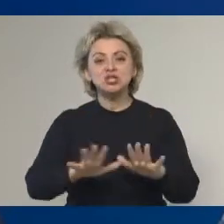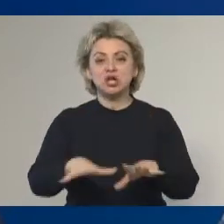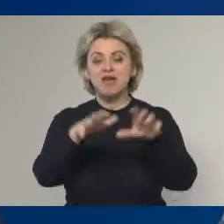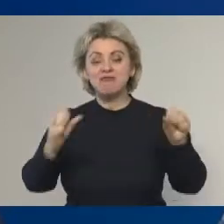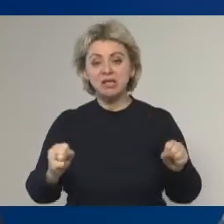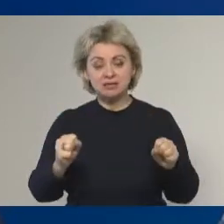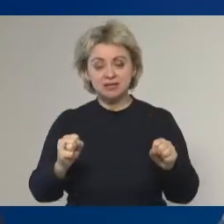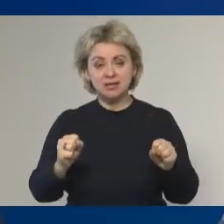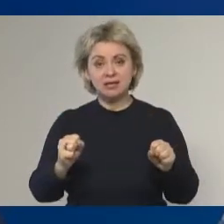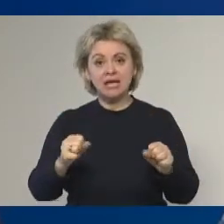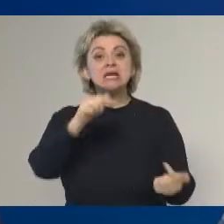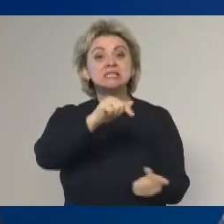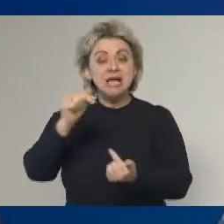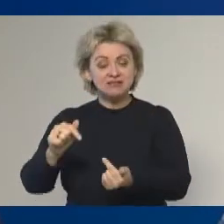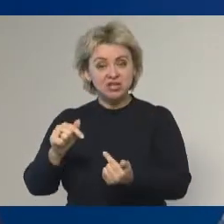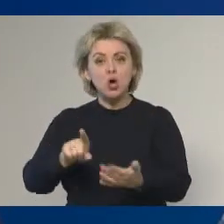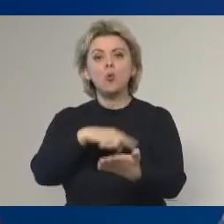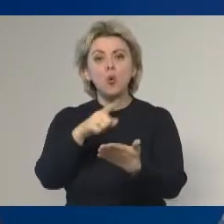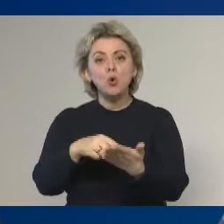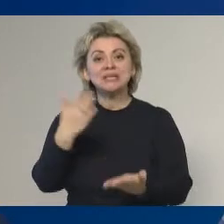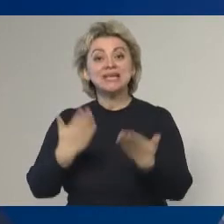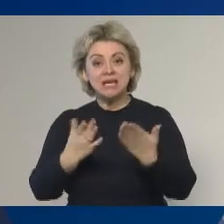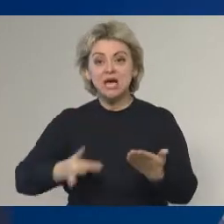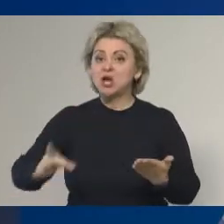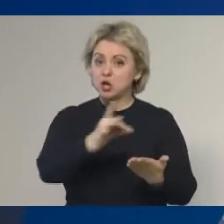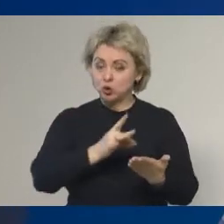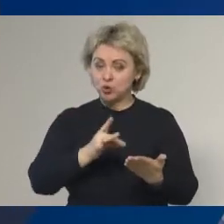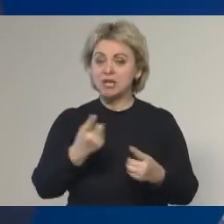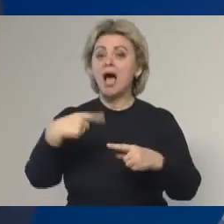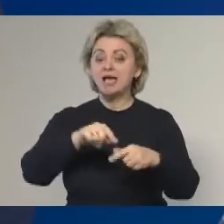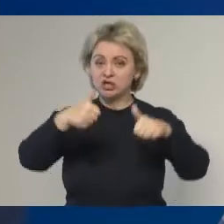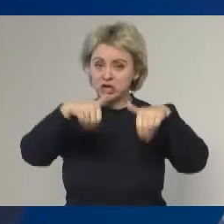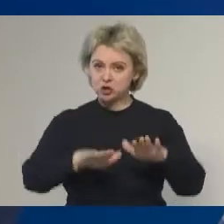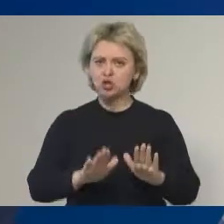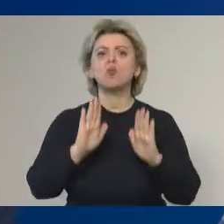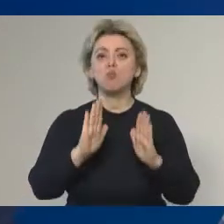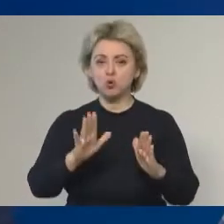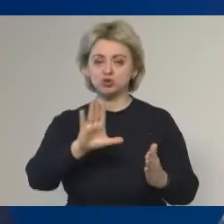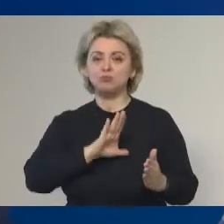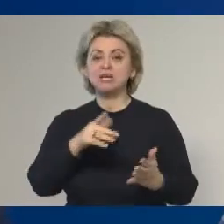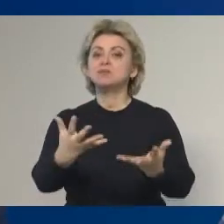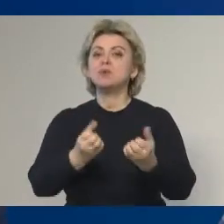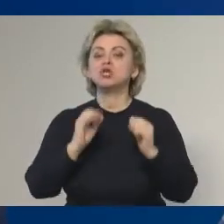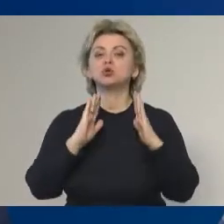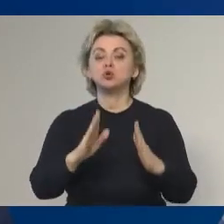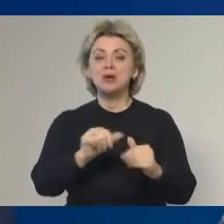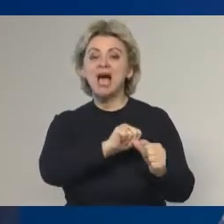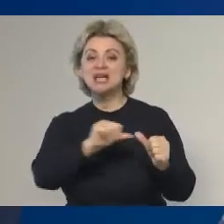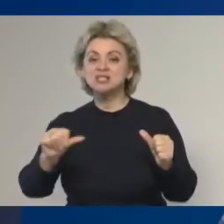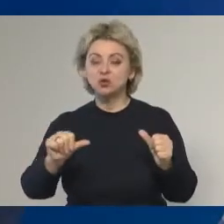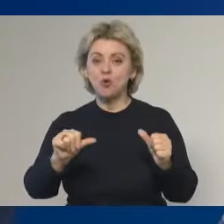властей соответствующего города или района, а это решение может быть принято только на